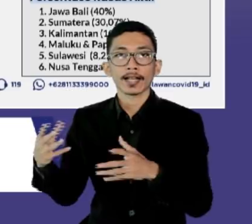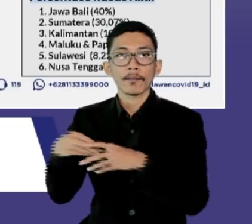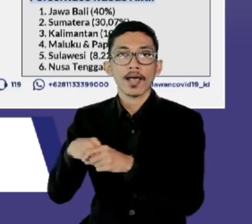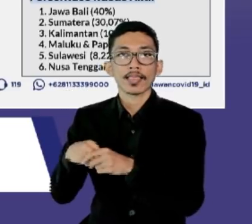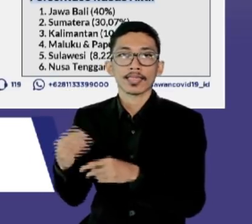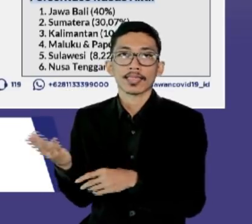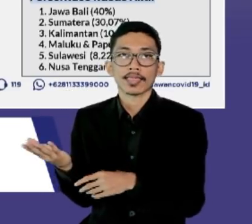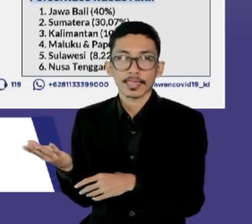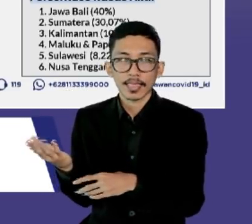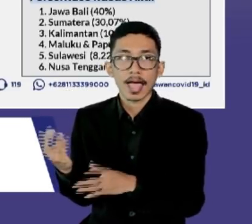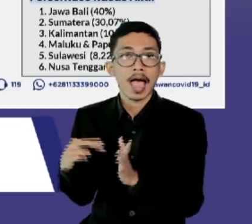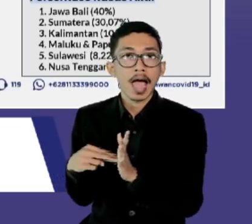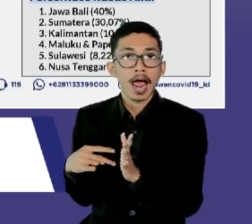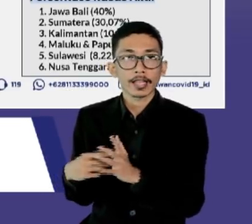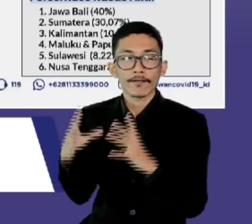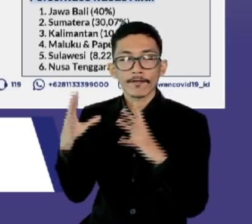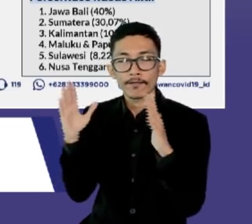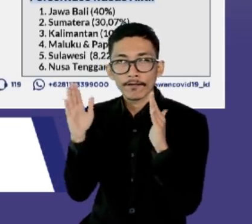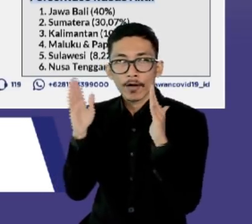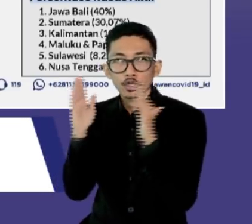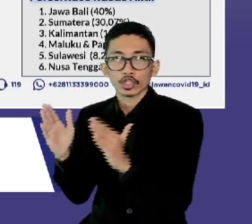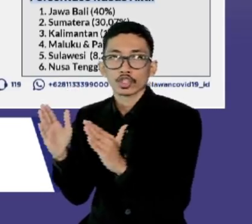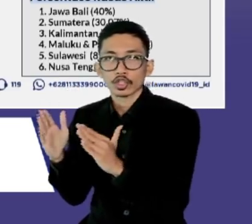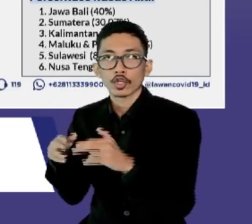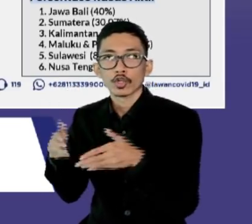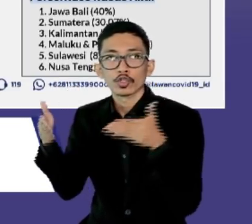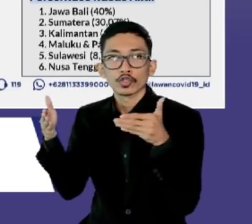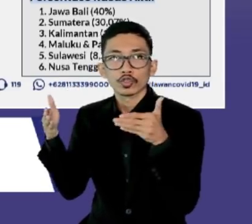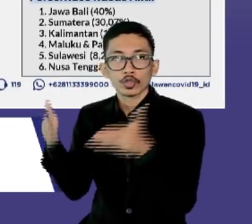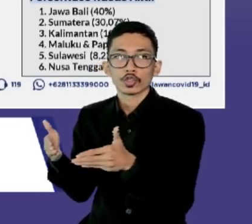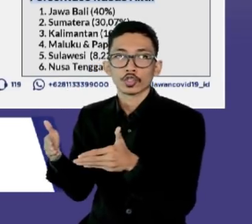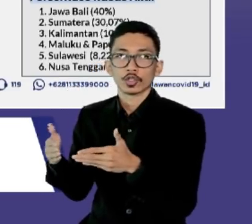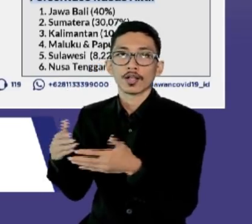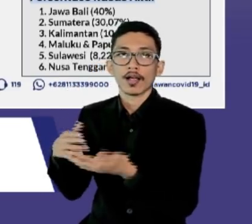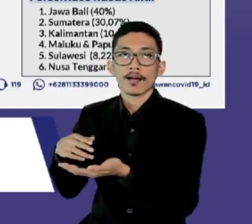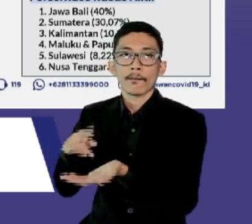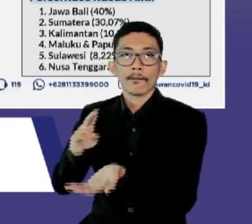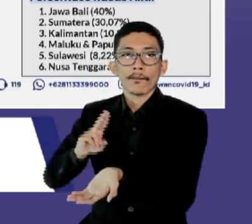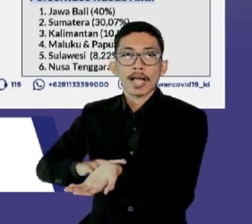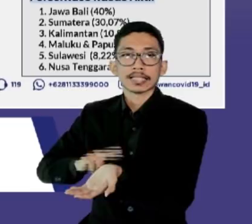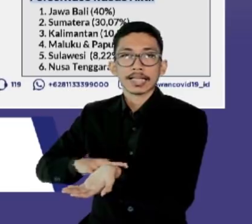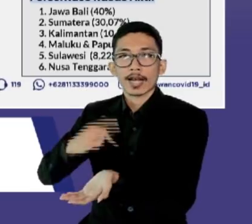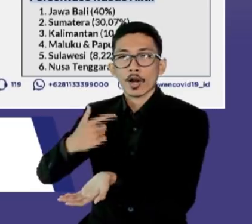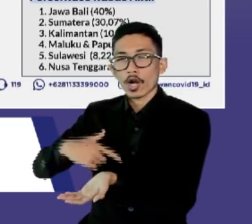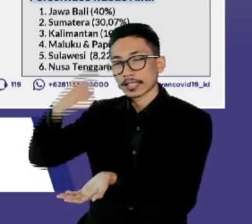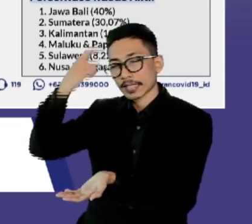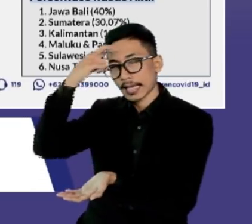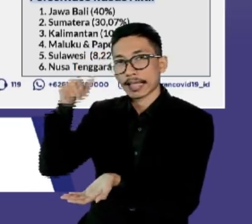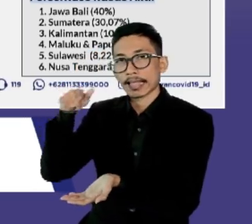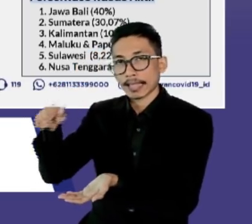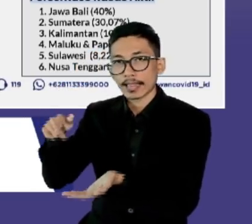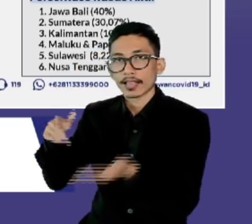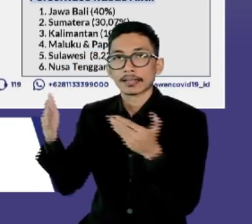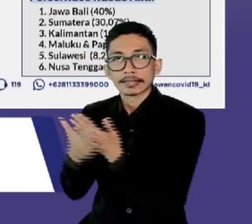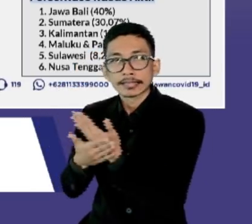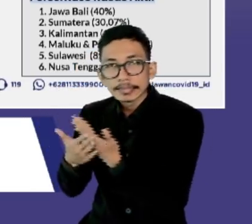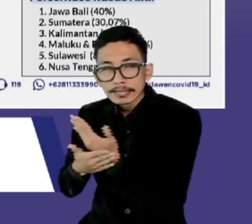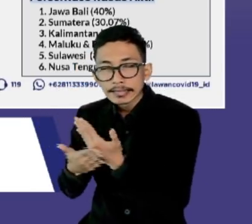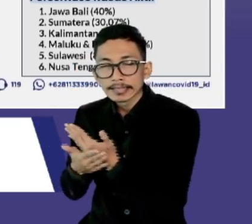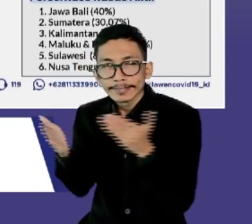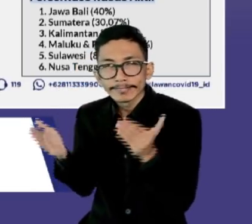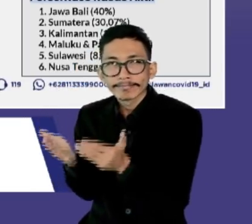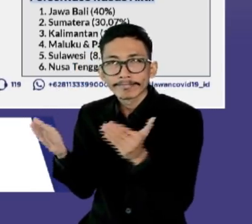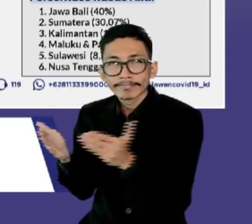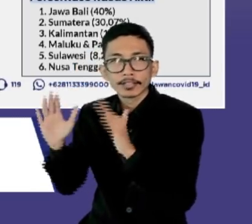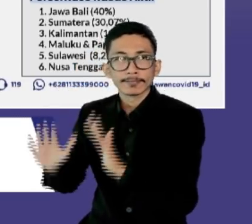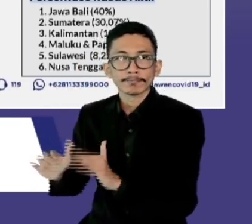Ini artinya perlu fokus khusus pada penanganan pasien COVID-19 yang masih sakit di Pulau Maluku dan Papua untuk dapat